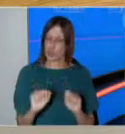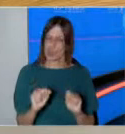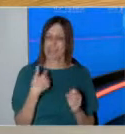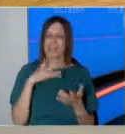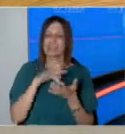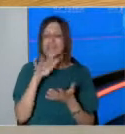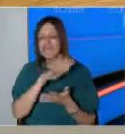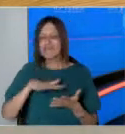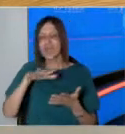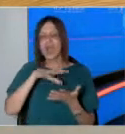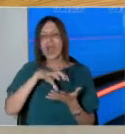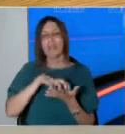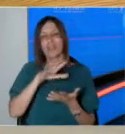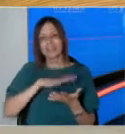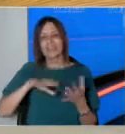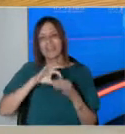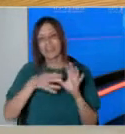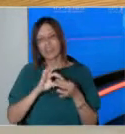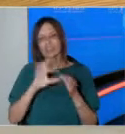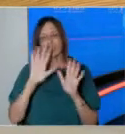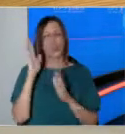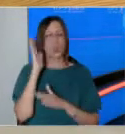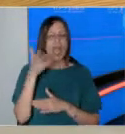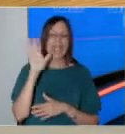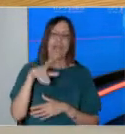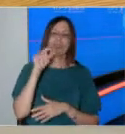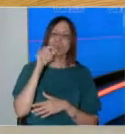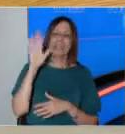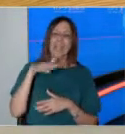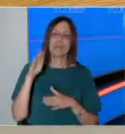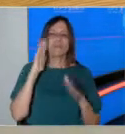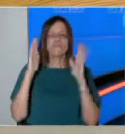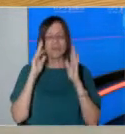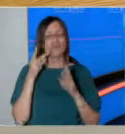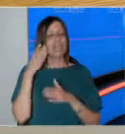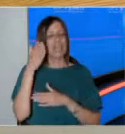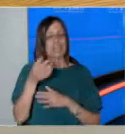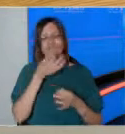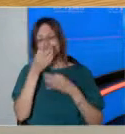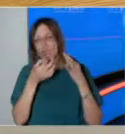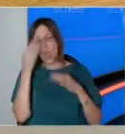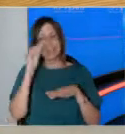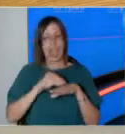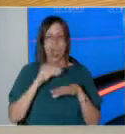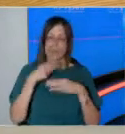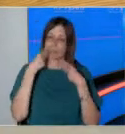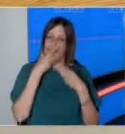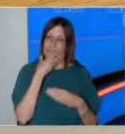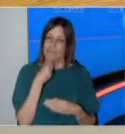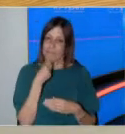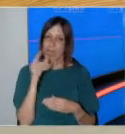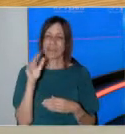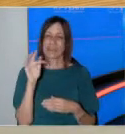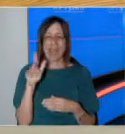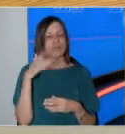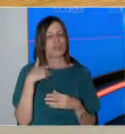אנו נמצאים בכל המדיות החברתיות, שידור חי, גם בטוויטר וגם בפייסבוק. אפשר להיכנס, לשאול שאלות, להעיר הערות בשפה יפה.